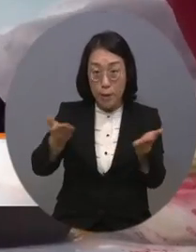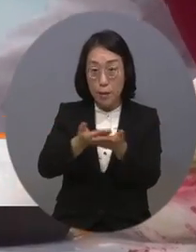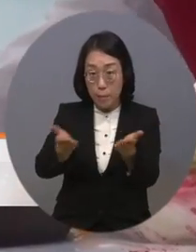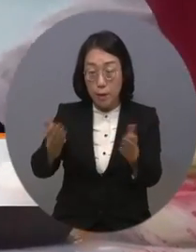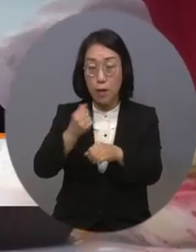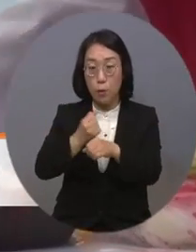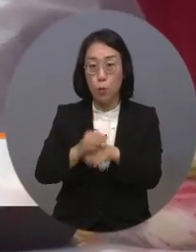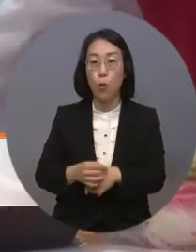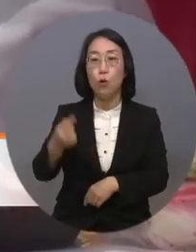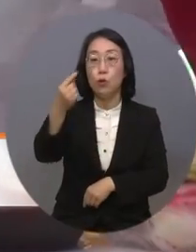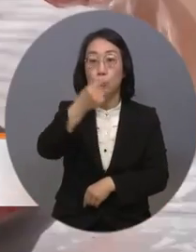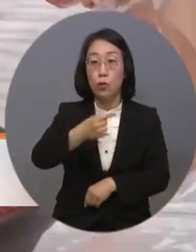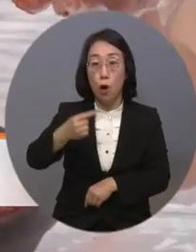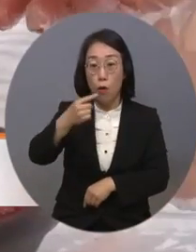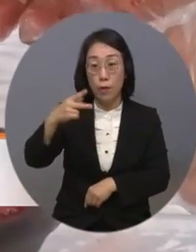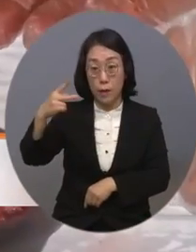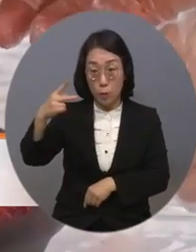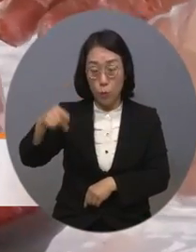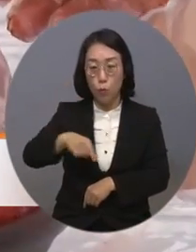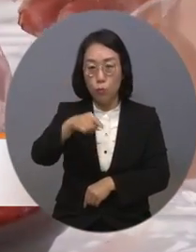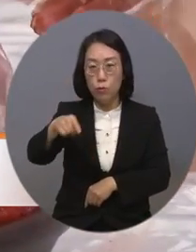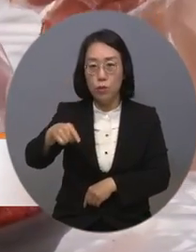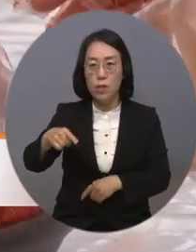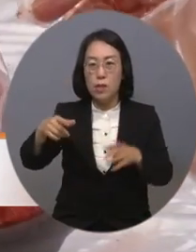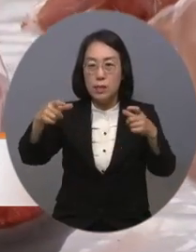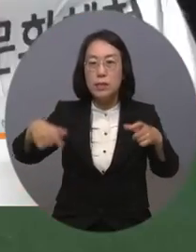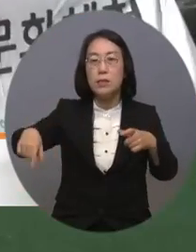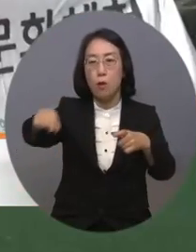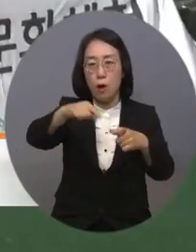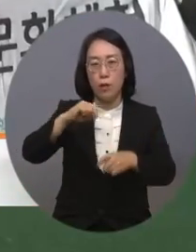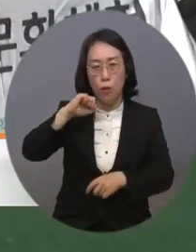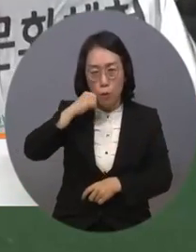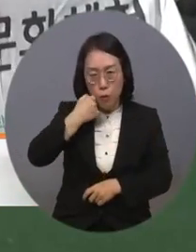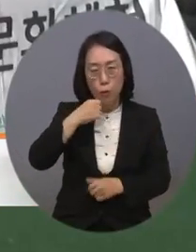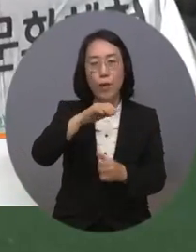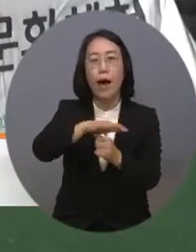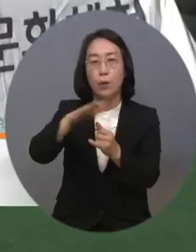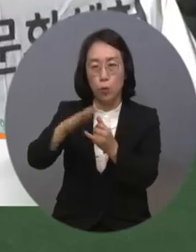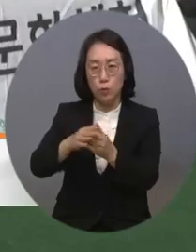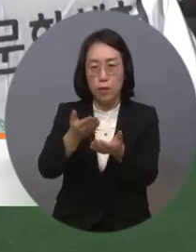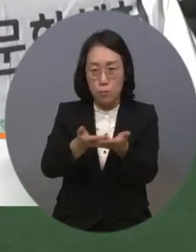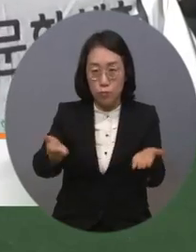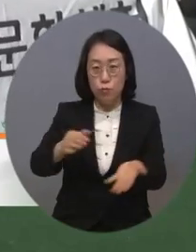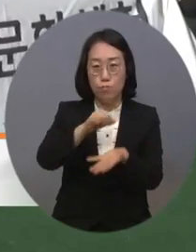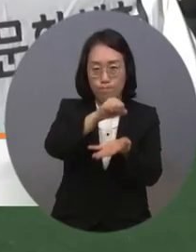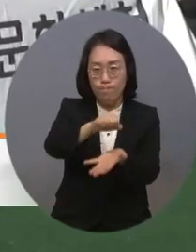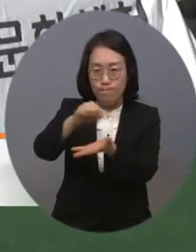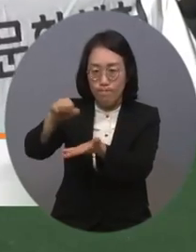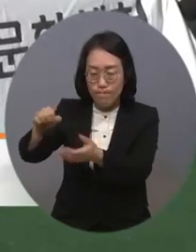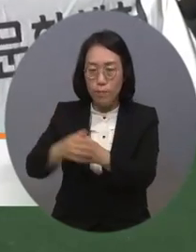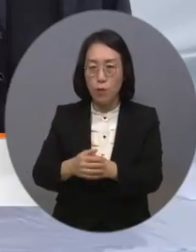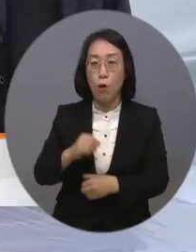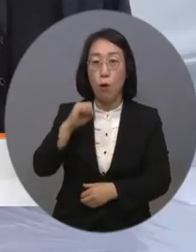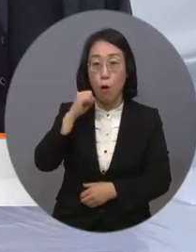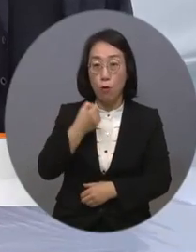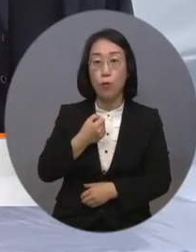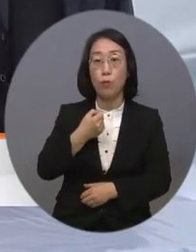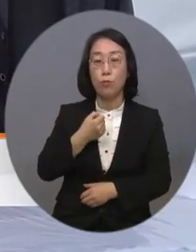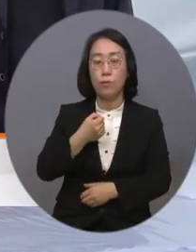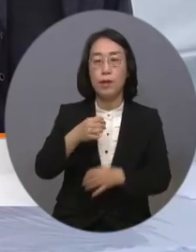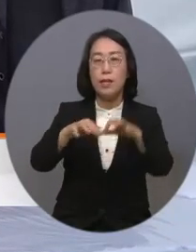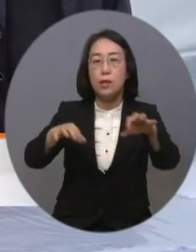1000kg은 군산시에 거주하는 소외계층 아동들에게 전달되어 추운 겨울을 앞두고 어려운